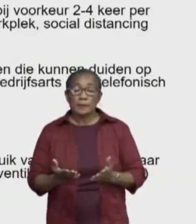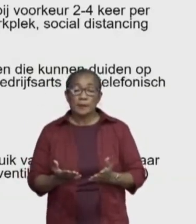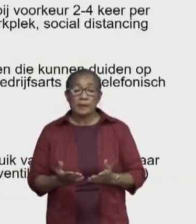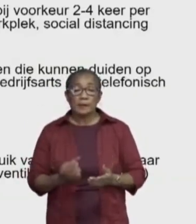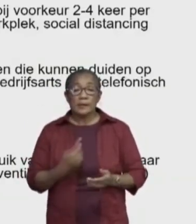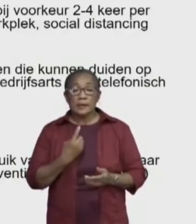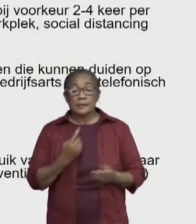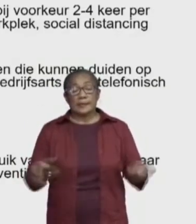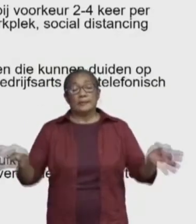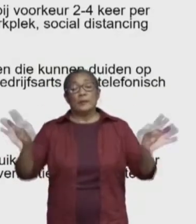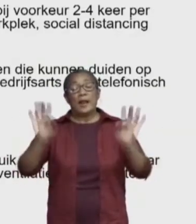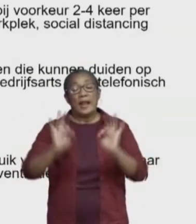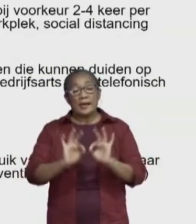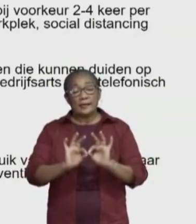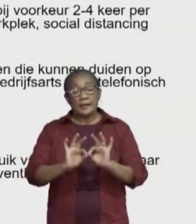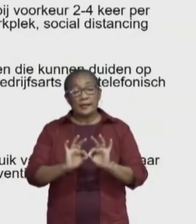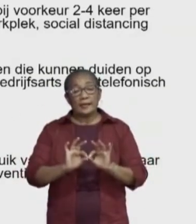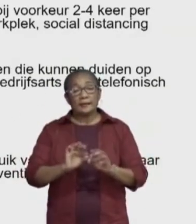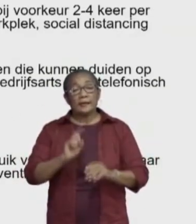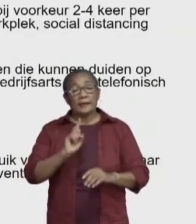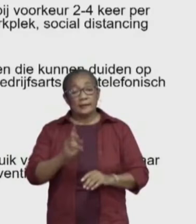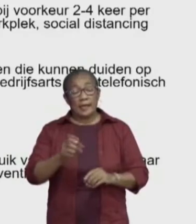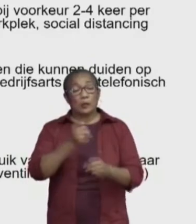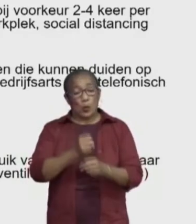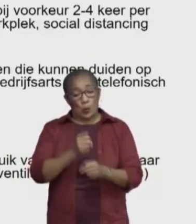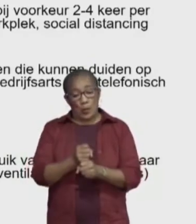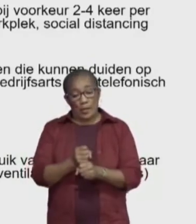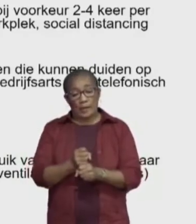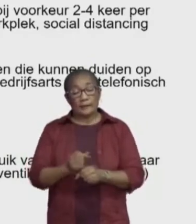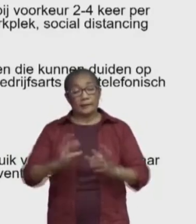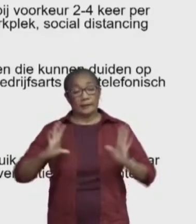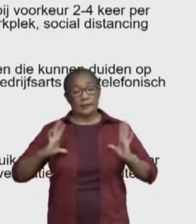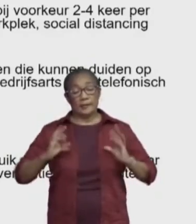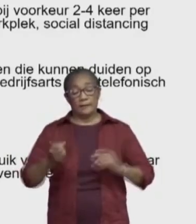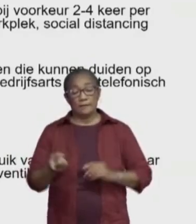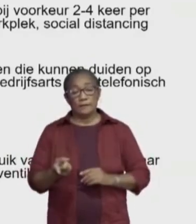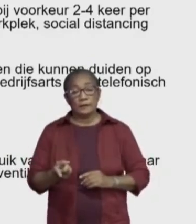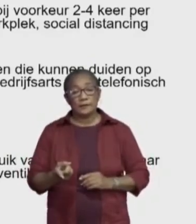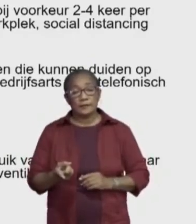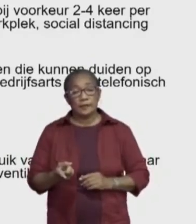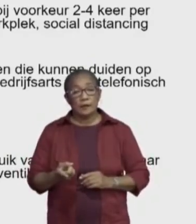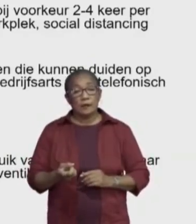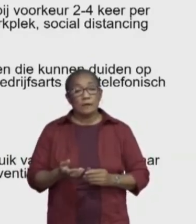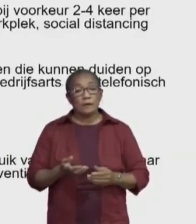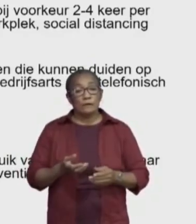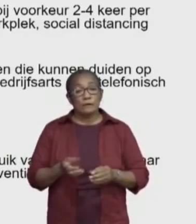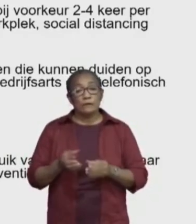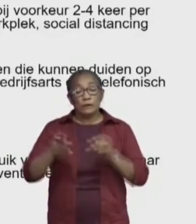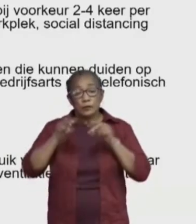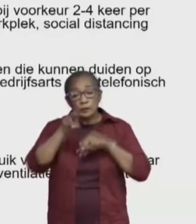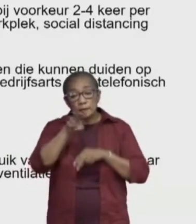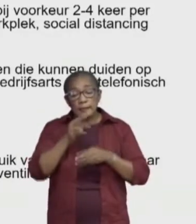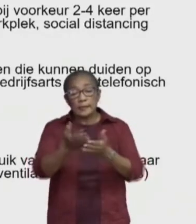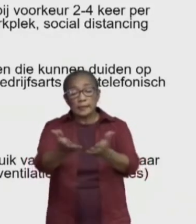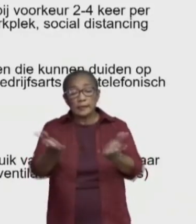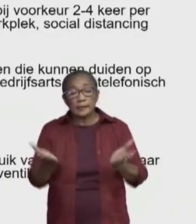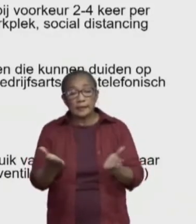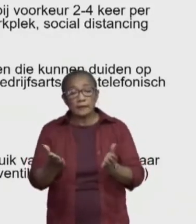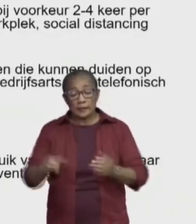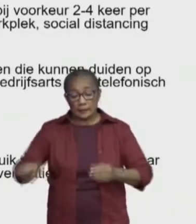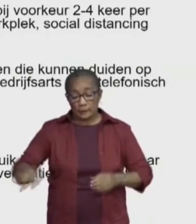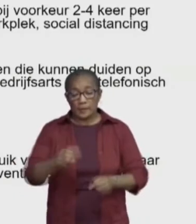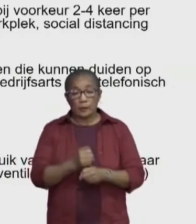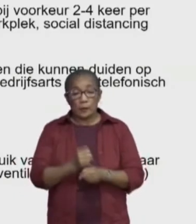Het is belangrijk dat werkgevers voorzieningen treffen, zodat medewerkers bij